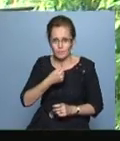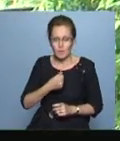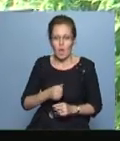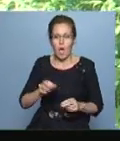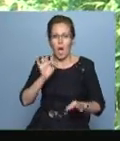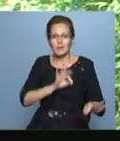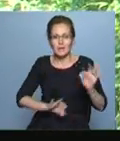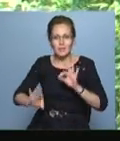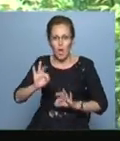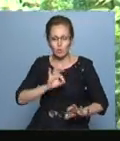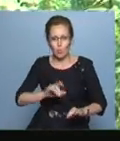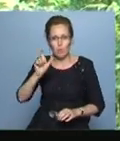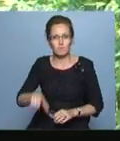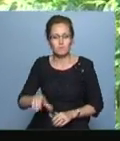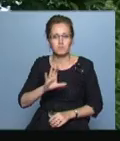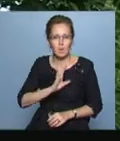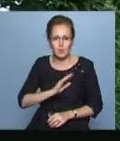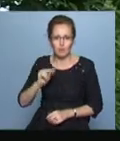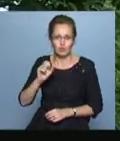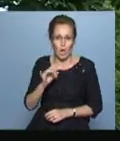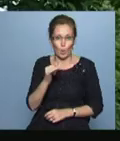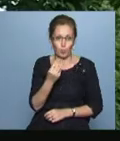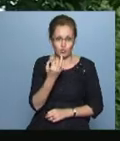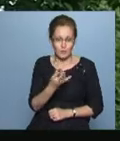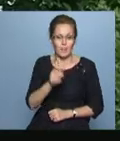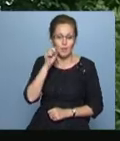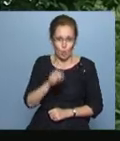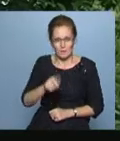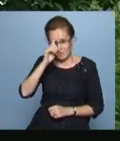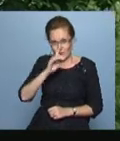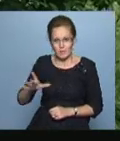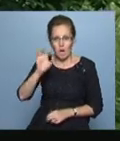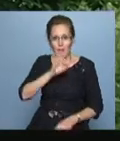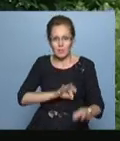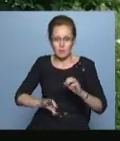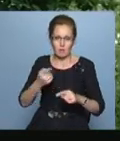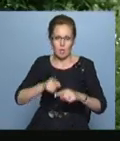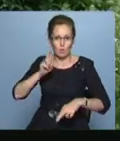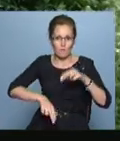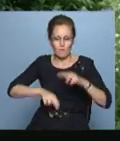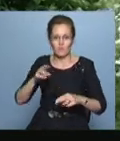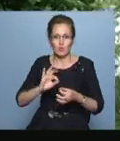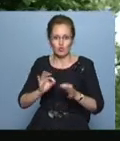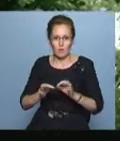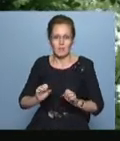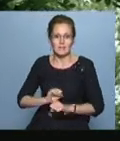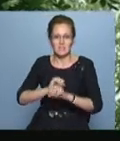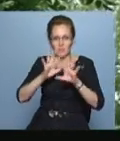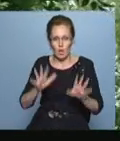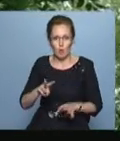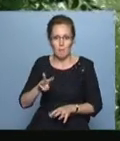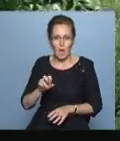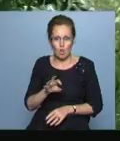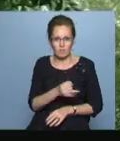Архитектор был Чарушин. Это тот самый известный архитектор, который возвел в Ижевске Свято-Михайловский собор.